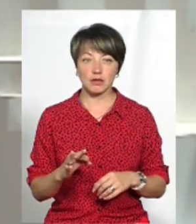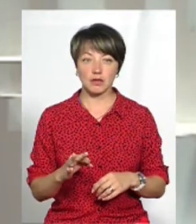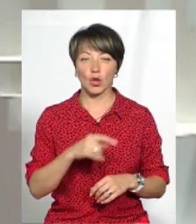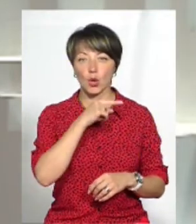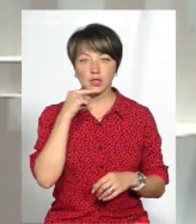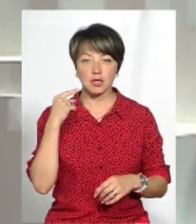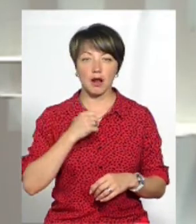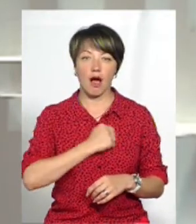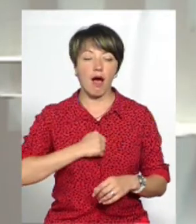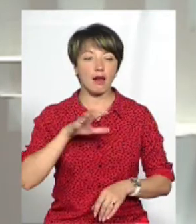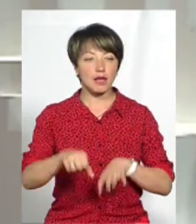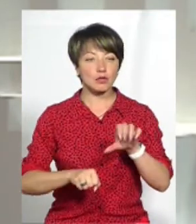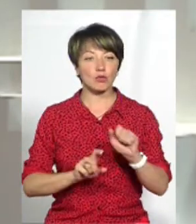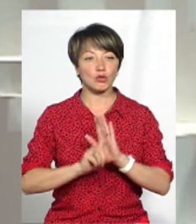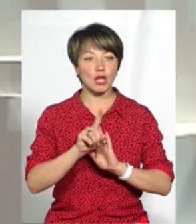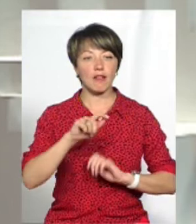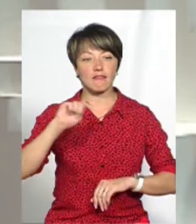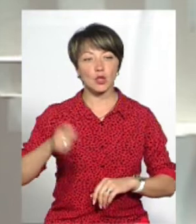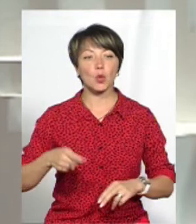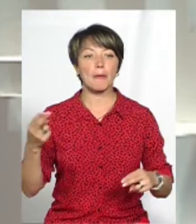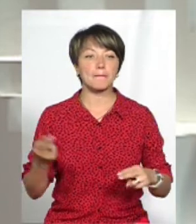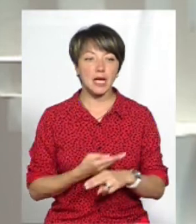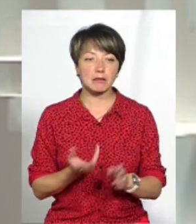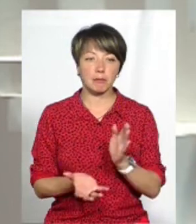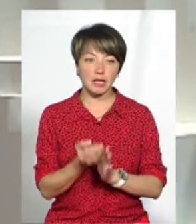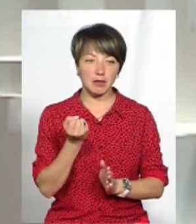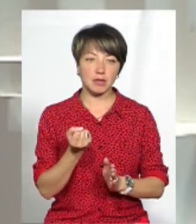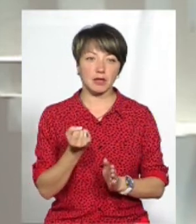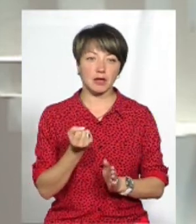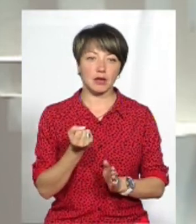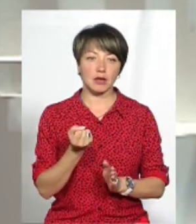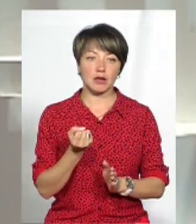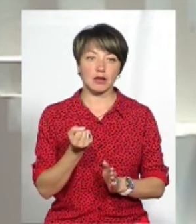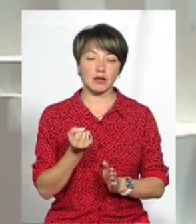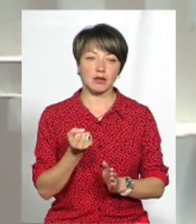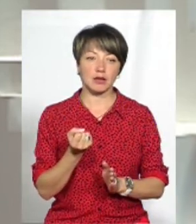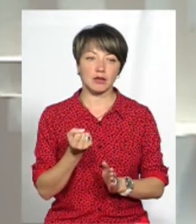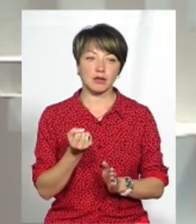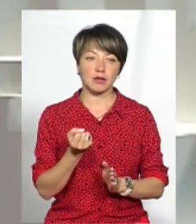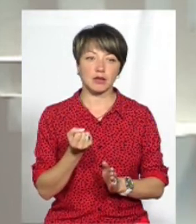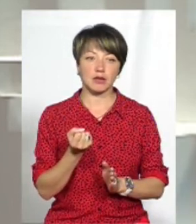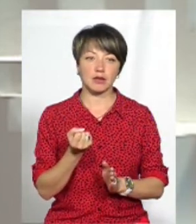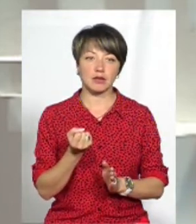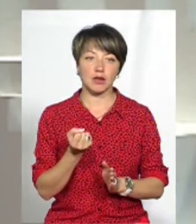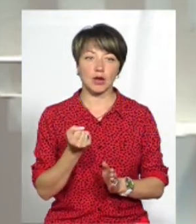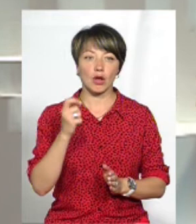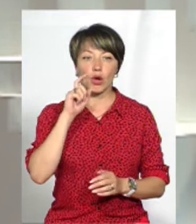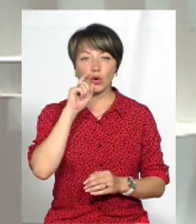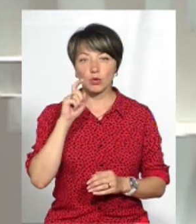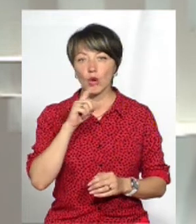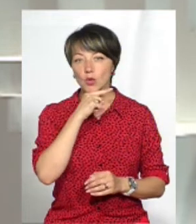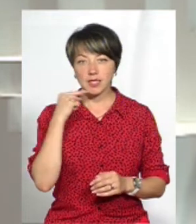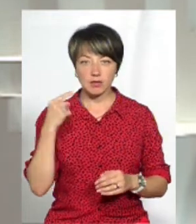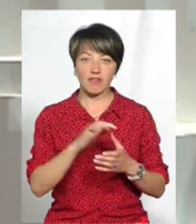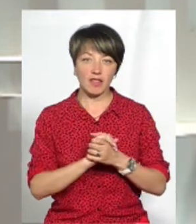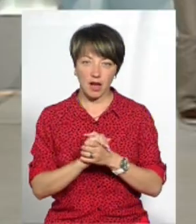затверджено, Росія – агресор, яка почала війну без підтримки регулярних військ Російської Федерації. Я думаю, Україна швидко